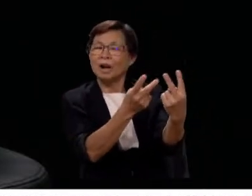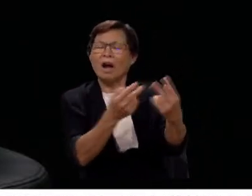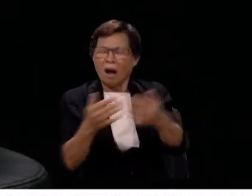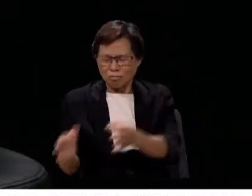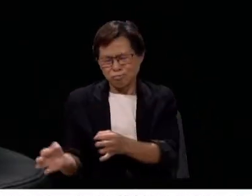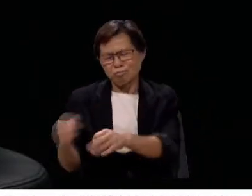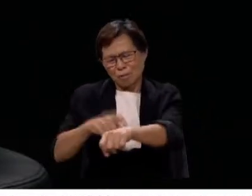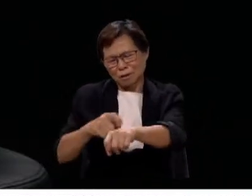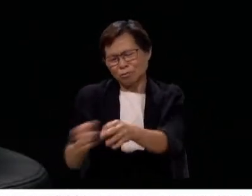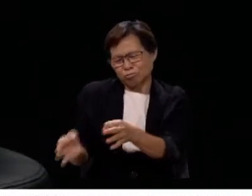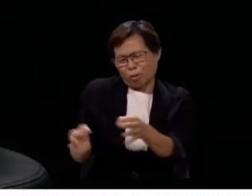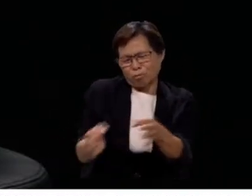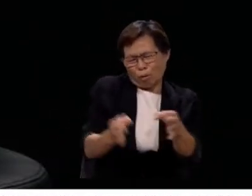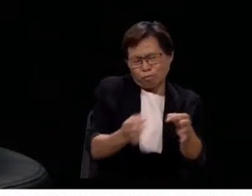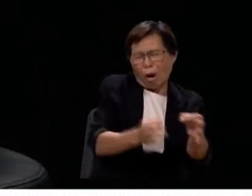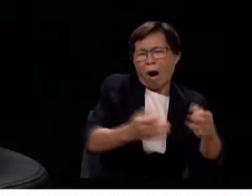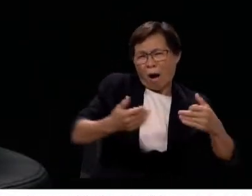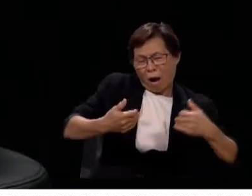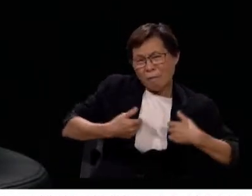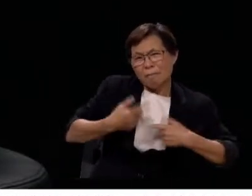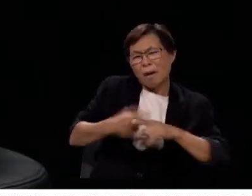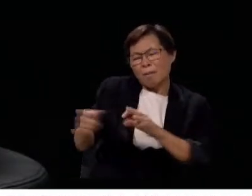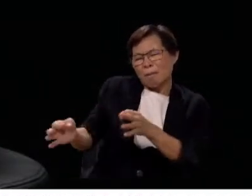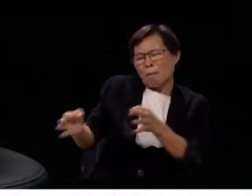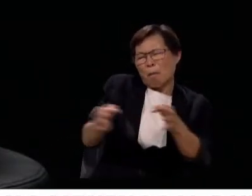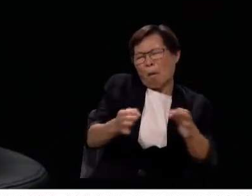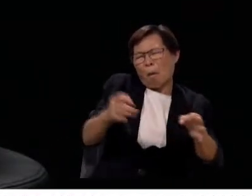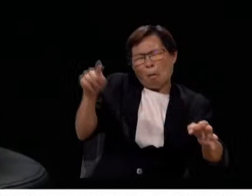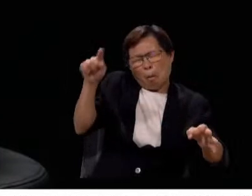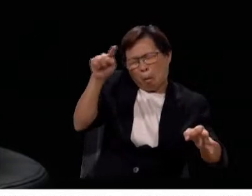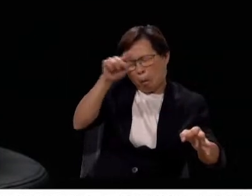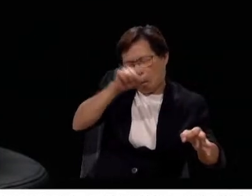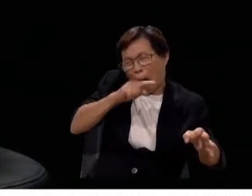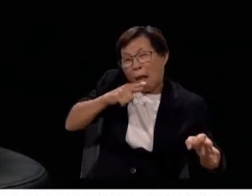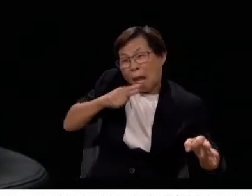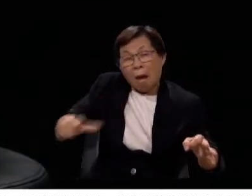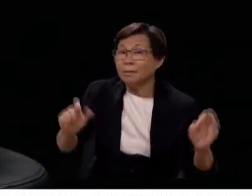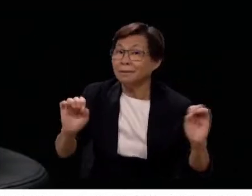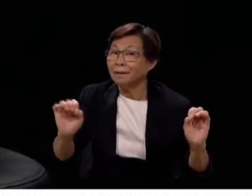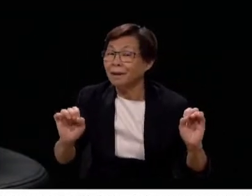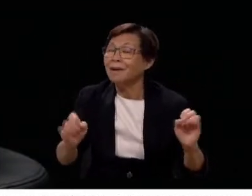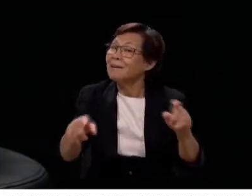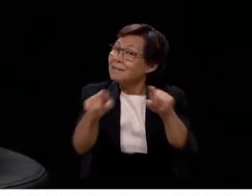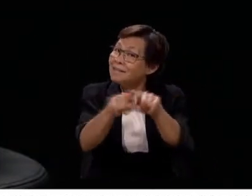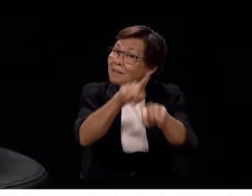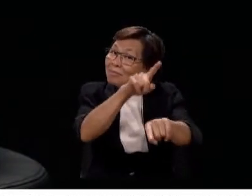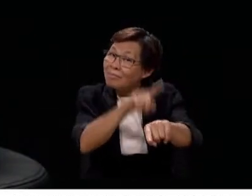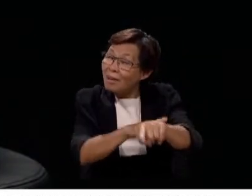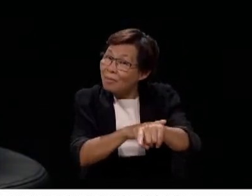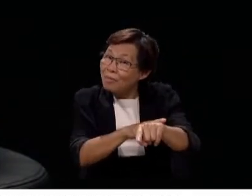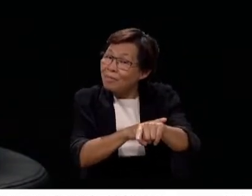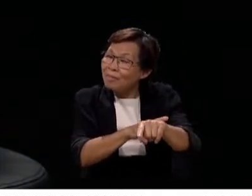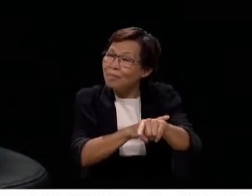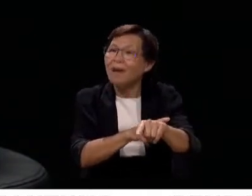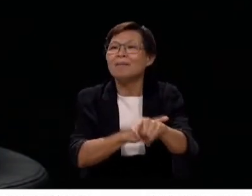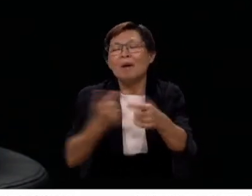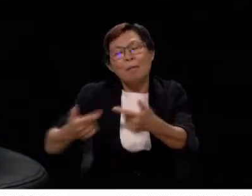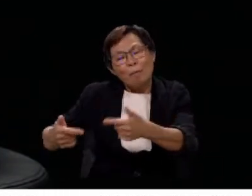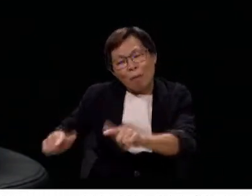jutaan Masa minta pelanjutan mase itu Tidaklah terlalu panjang dan pada masa sama ianya